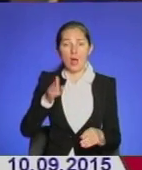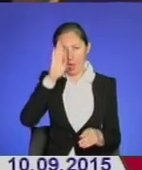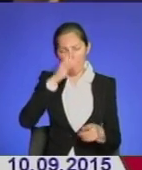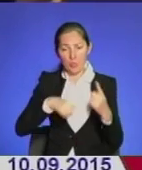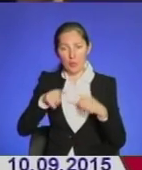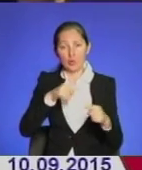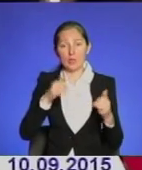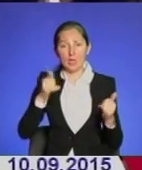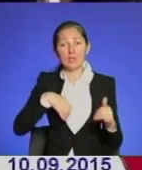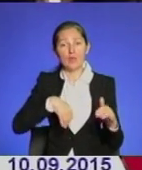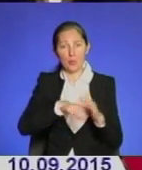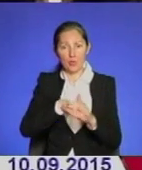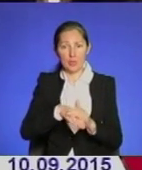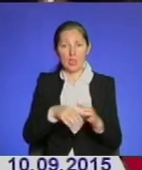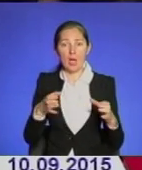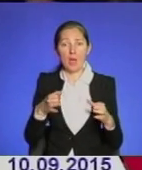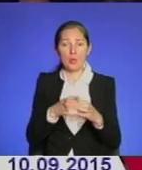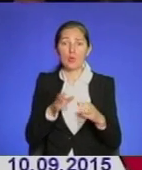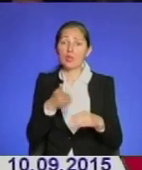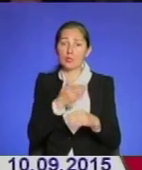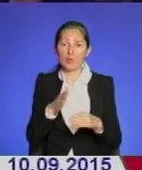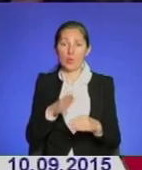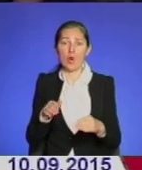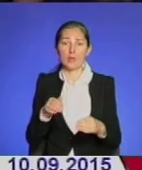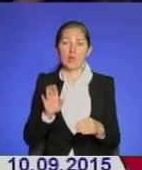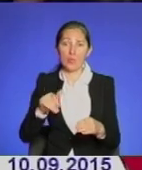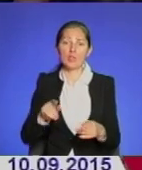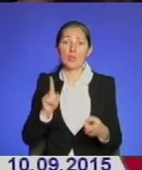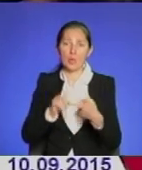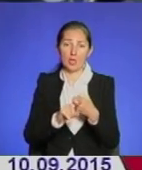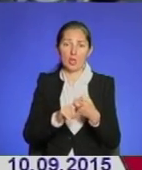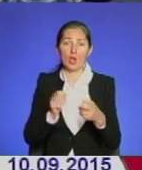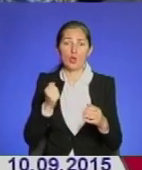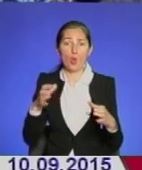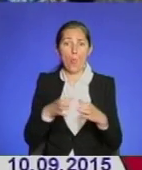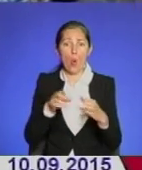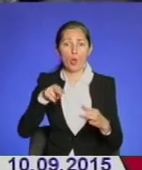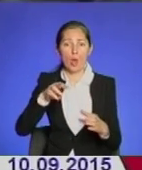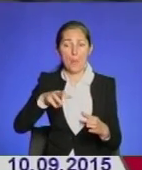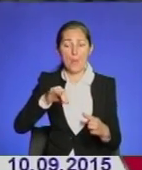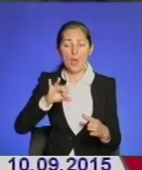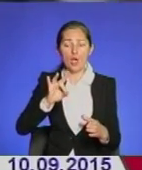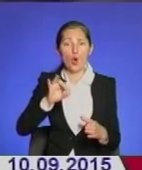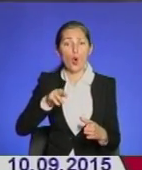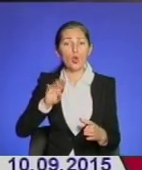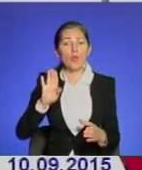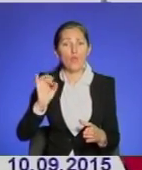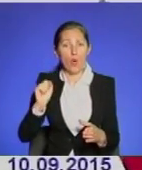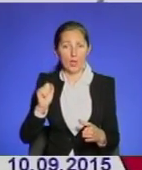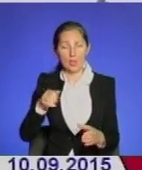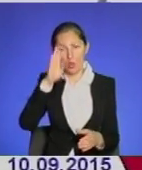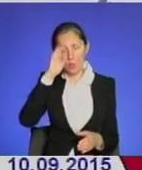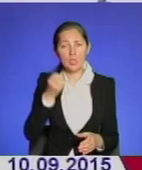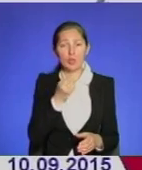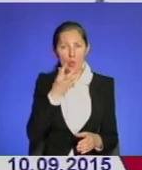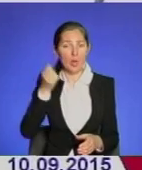триває переатестація, після чого солдатів приєднають до полку «Миротворець». Та хлопці добре пам'ятають, якою важливою була присутність